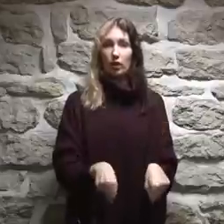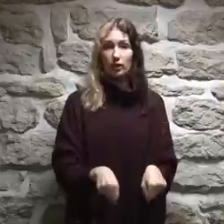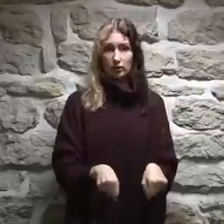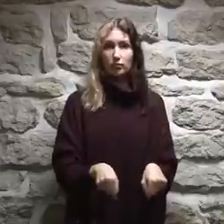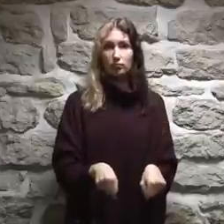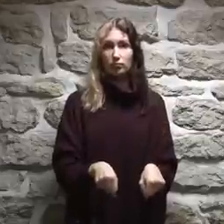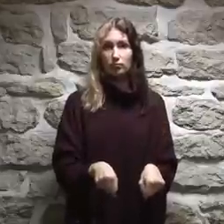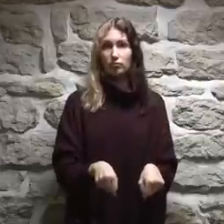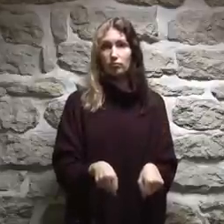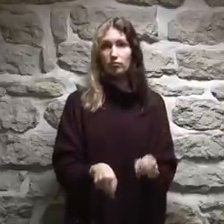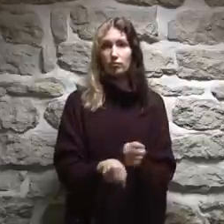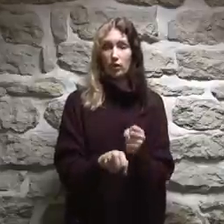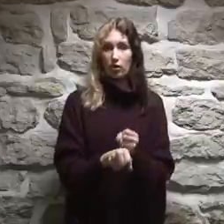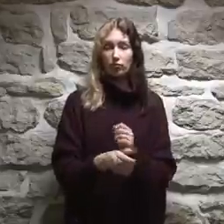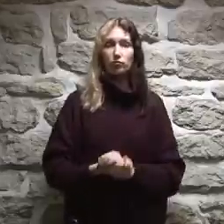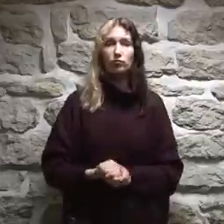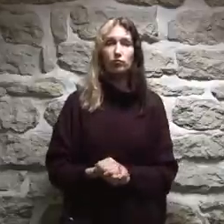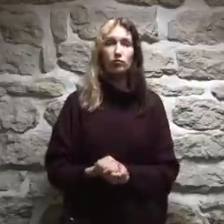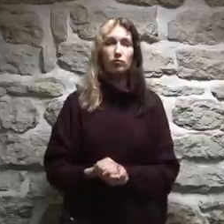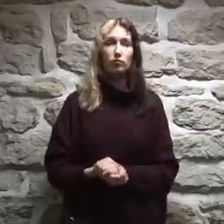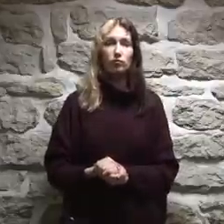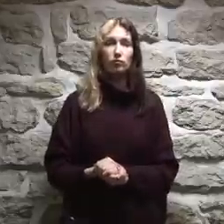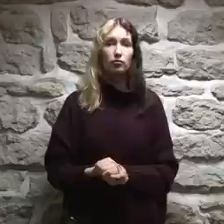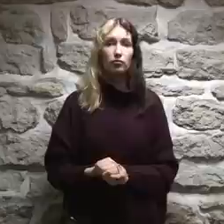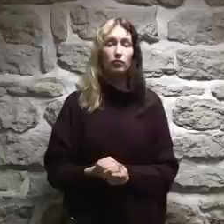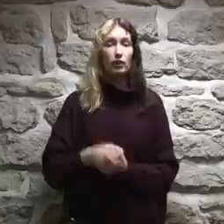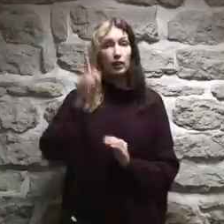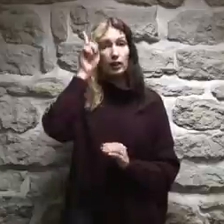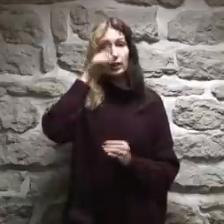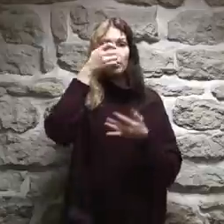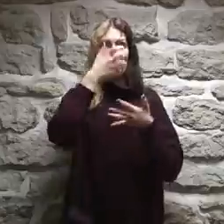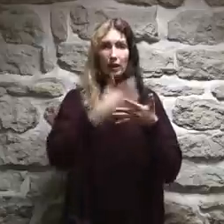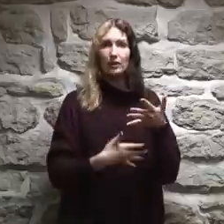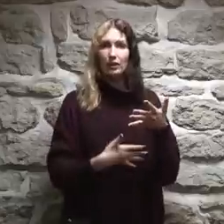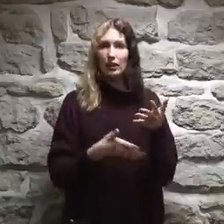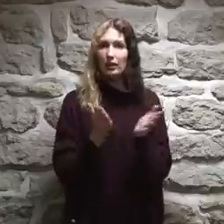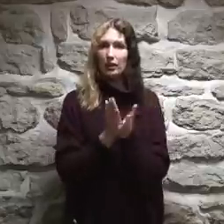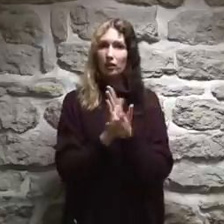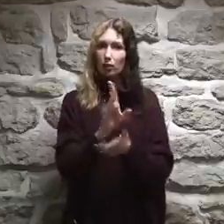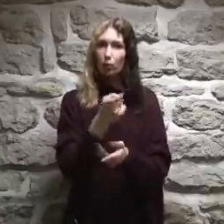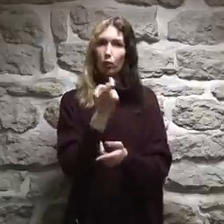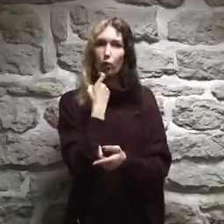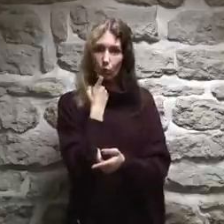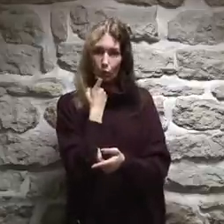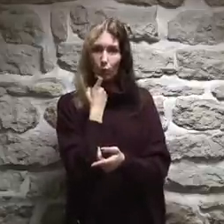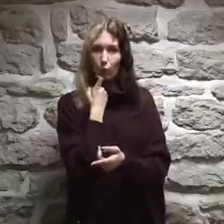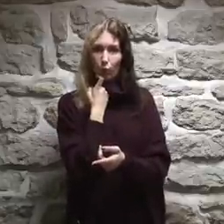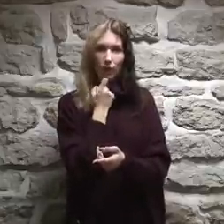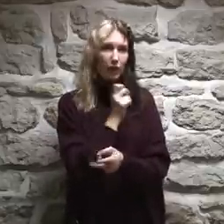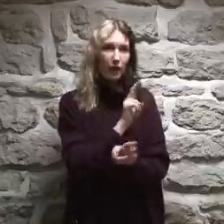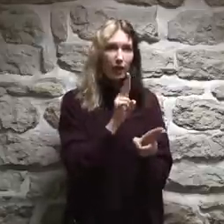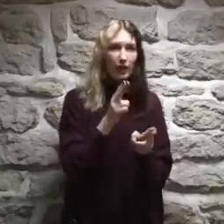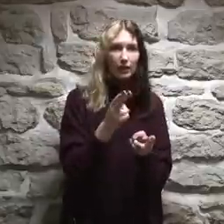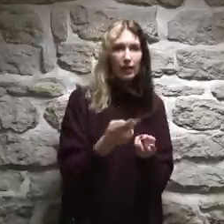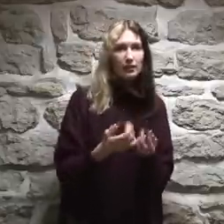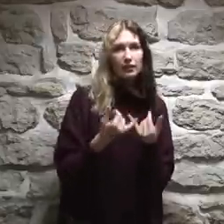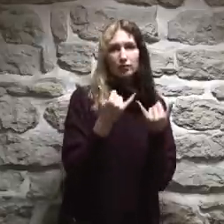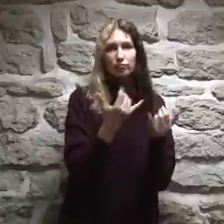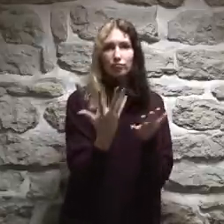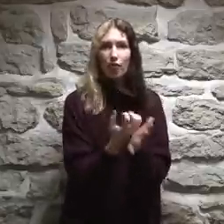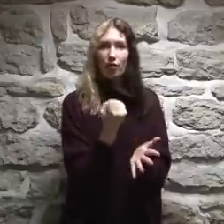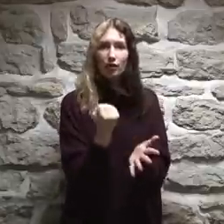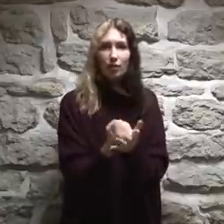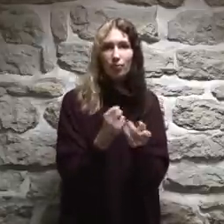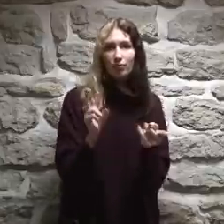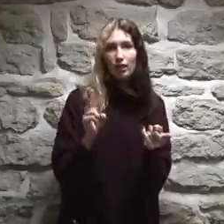välja tulla. Nüüd need nimed kindlasti huvitavad paljusid, kelle osas komissioni